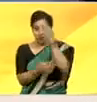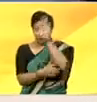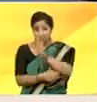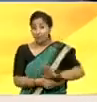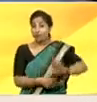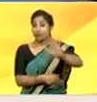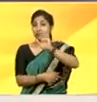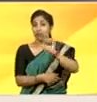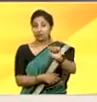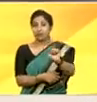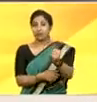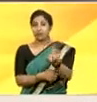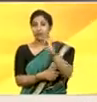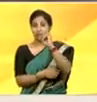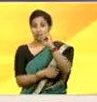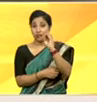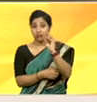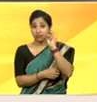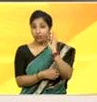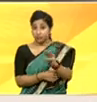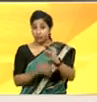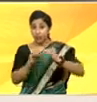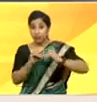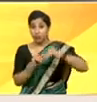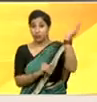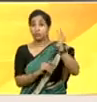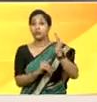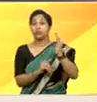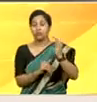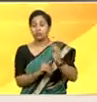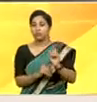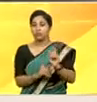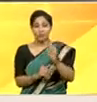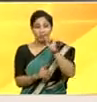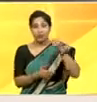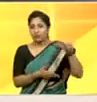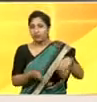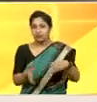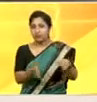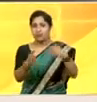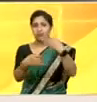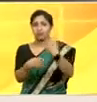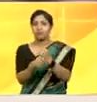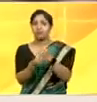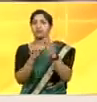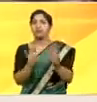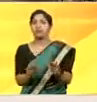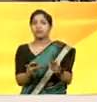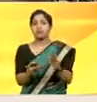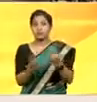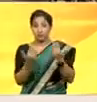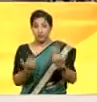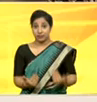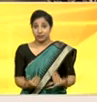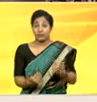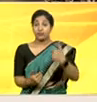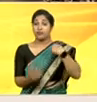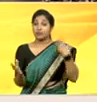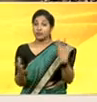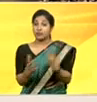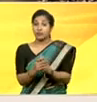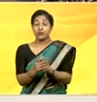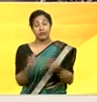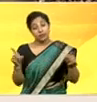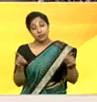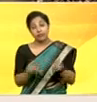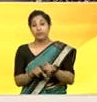में 60,000 से ज्यादा अमृत सरोवर भी बनाए गए हैं। अब हमें ऐसे